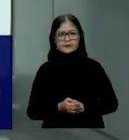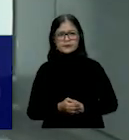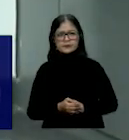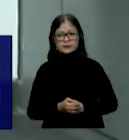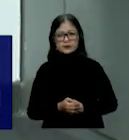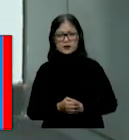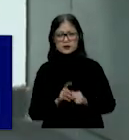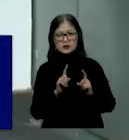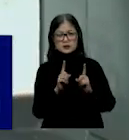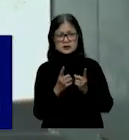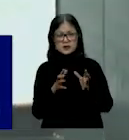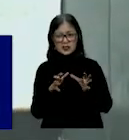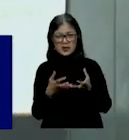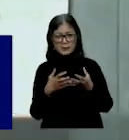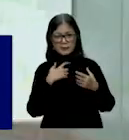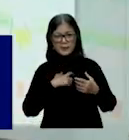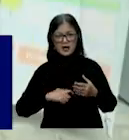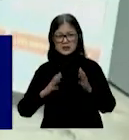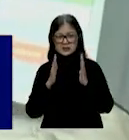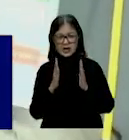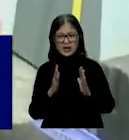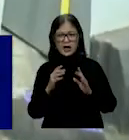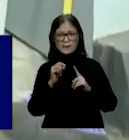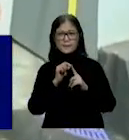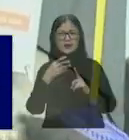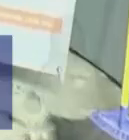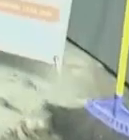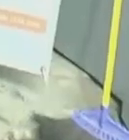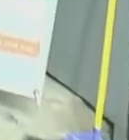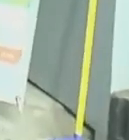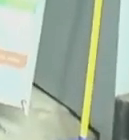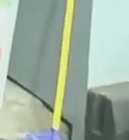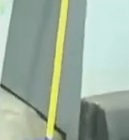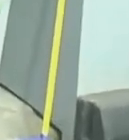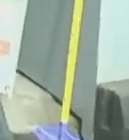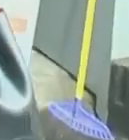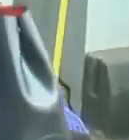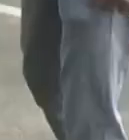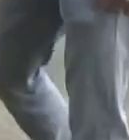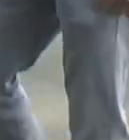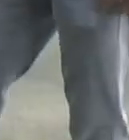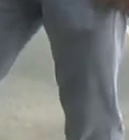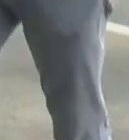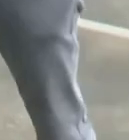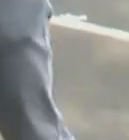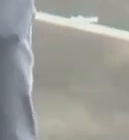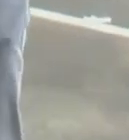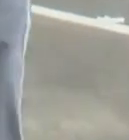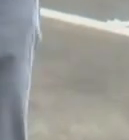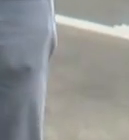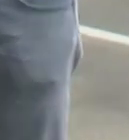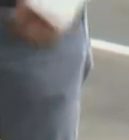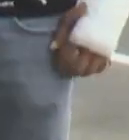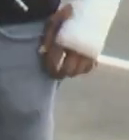Didampingi kuasa hukumnya, Petrus, pria berusia 58 tahun ini mendatangi Mapolda Sumatera Selatan. Pria paruh baya